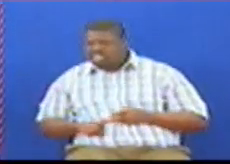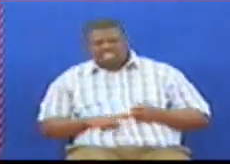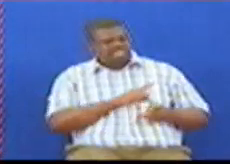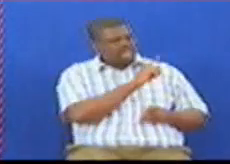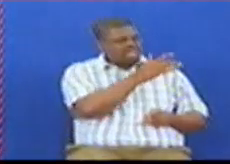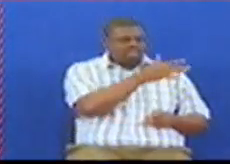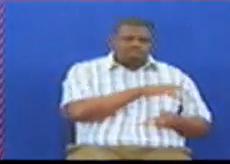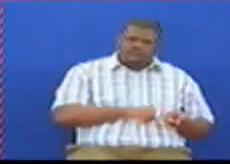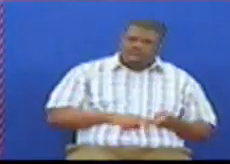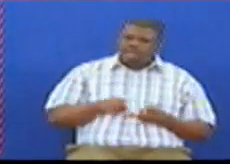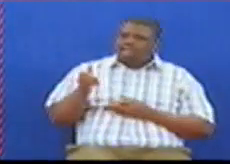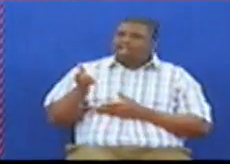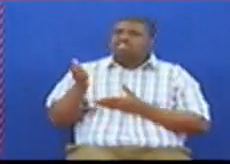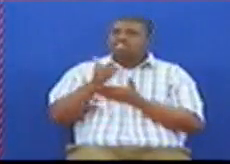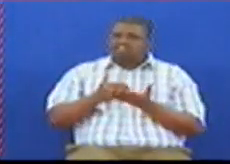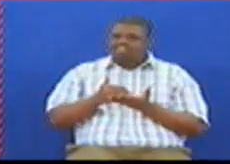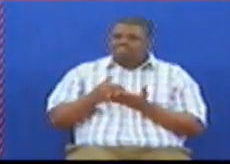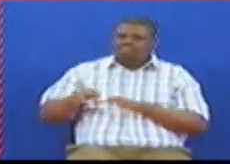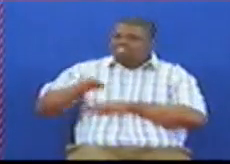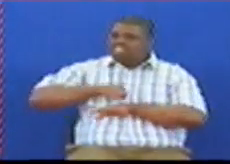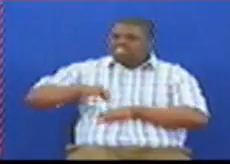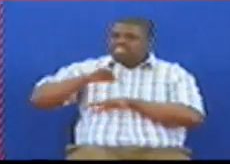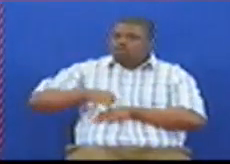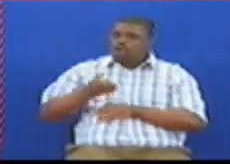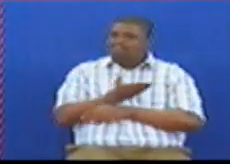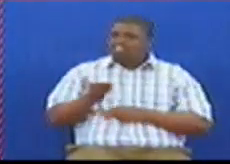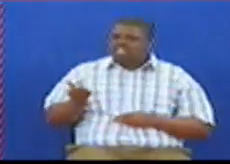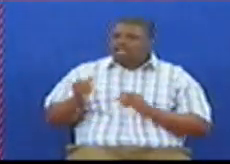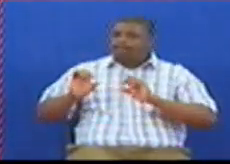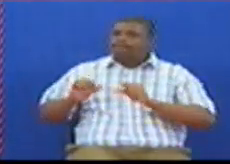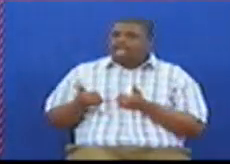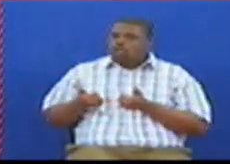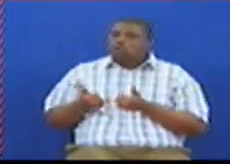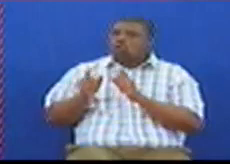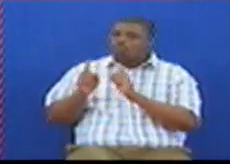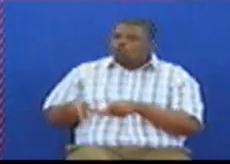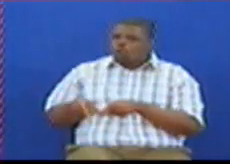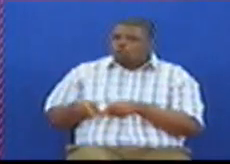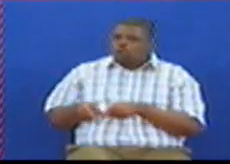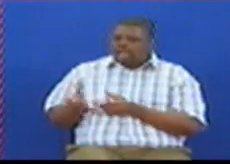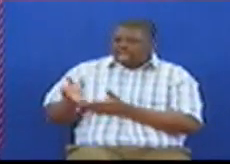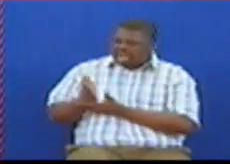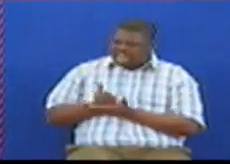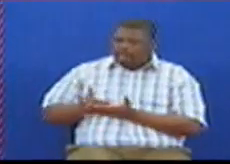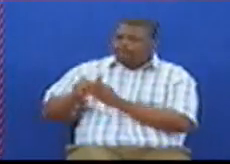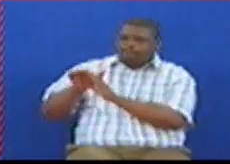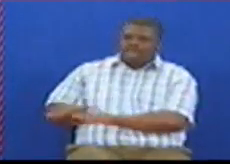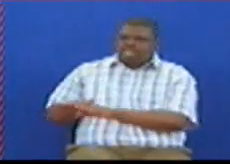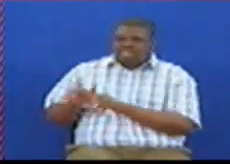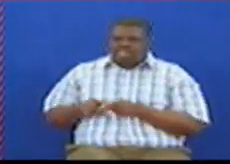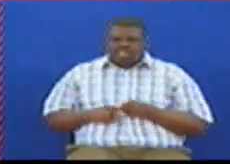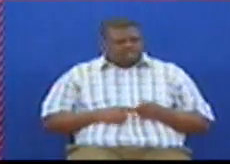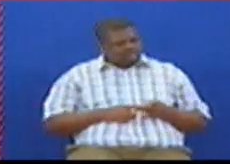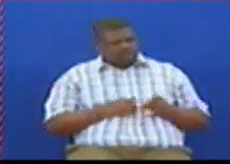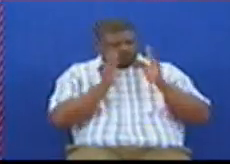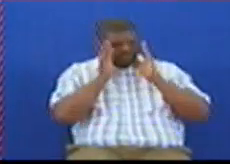Komoro na visiwa vingine. Bado mkoa na chenchi zinabaki. Kwa hiyo mkoa huu wa Tabora bajeti yake ya barabara,